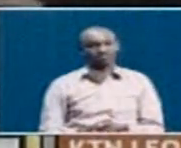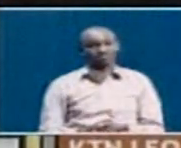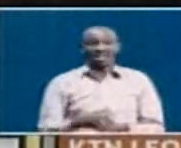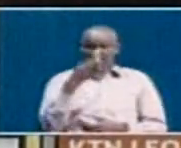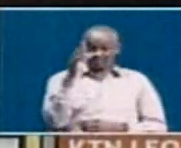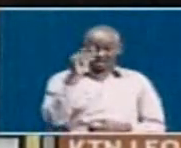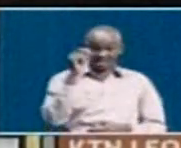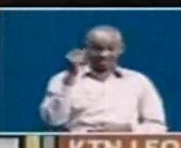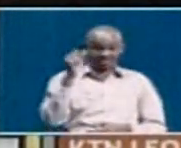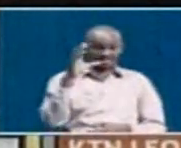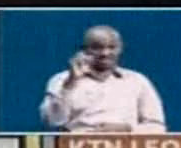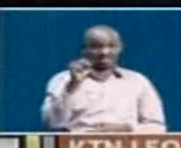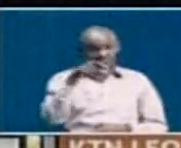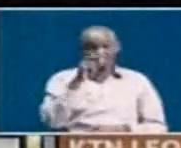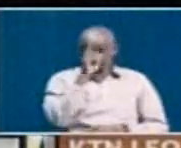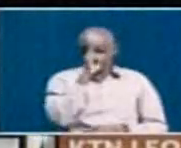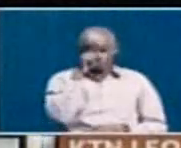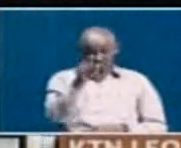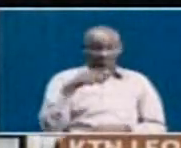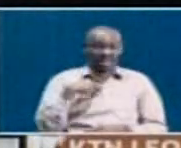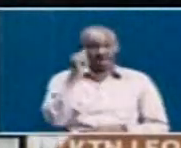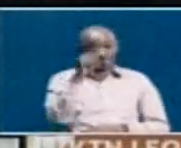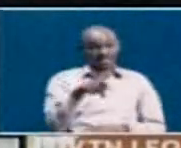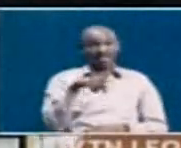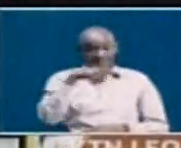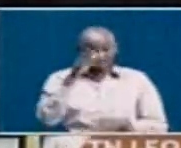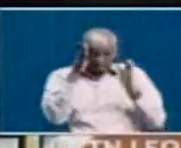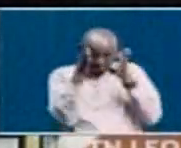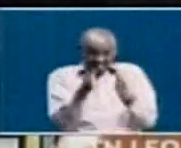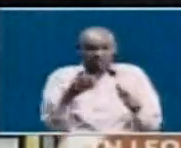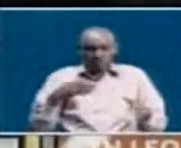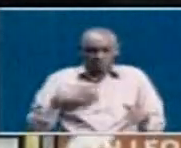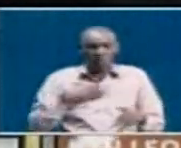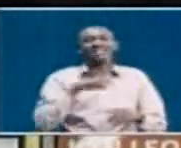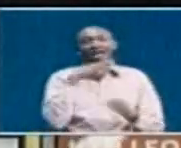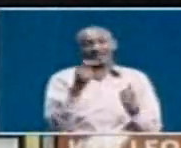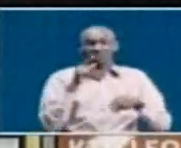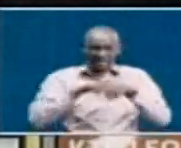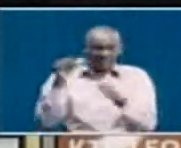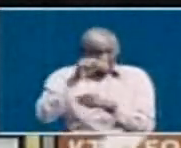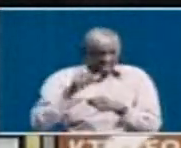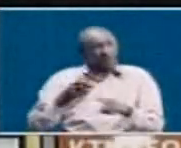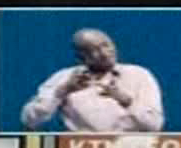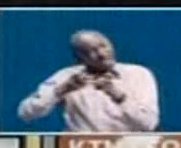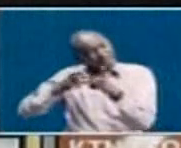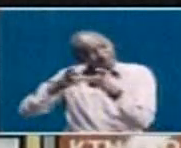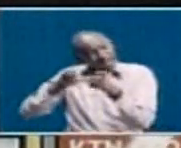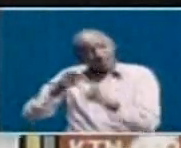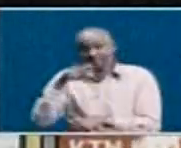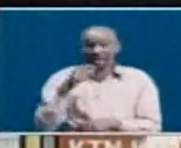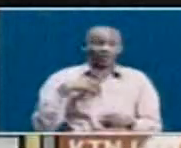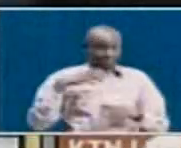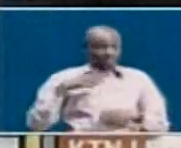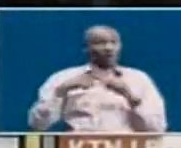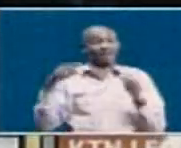Francis Ndongo Mathai, afisa wa polisi wa utawala, ni mmoja walioponea baada ya gari lao kuviziwa na kushambuliwa na